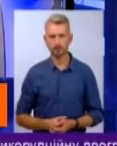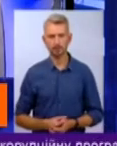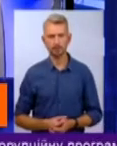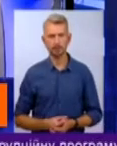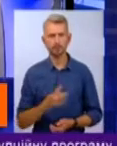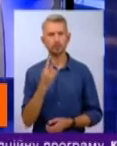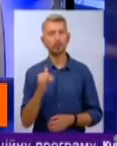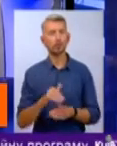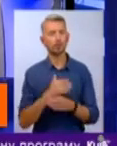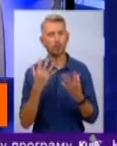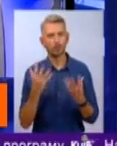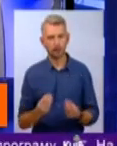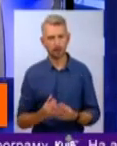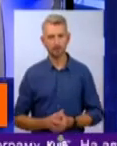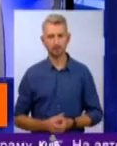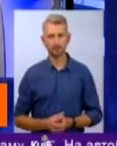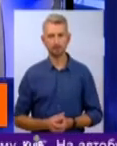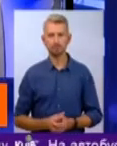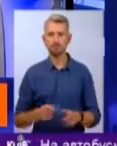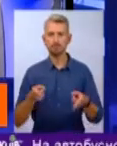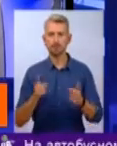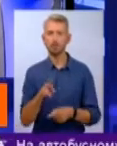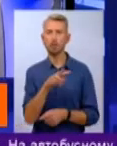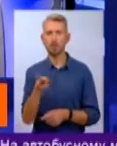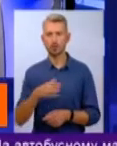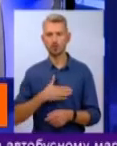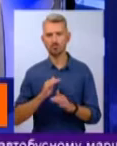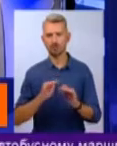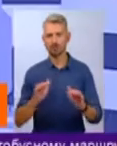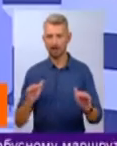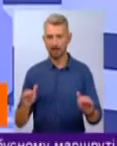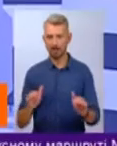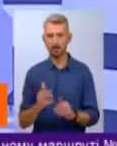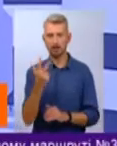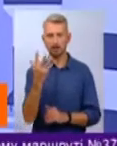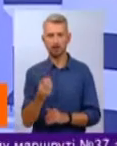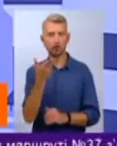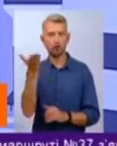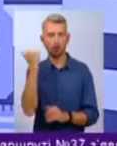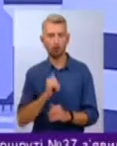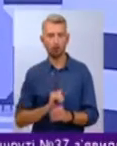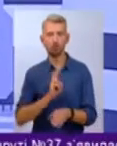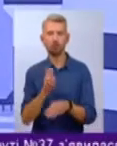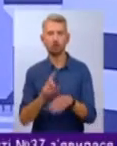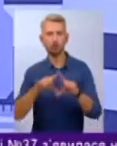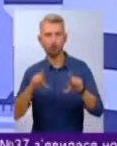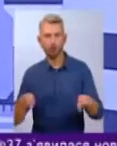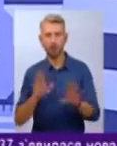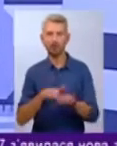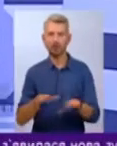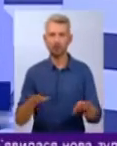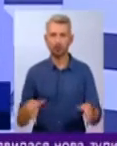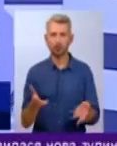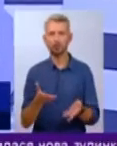Ну, доброго дня. Дійсно, мільйони наших дітей, да, 3 дні тому пішли до школи, до дитячих садочків,